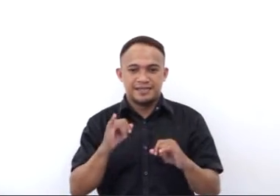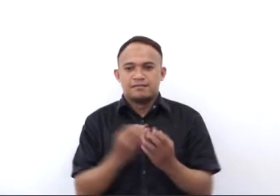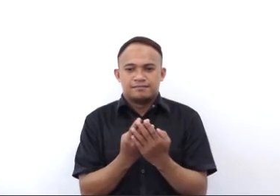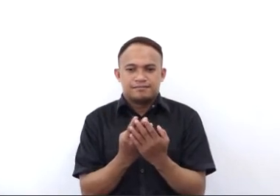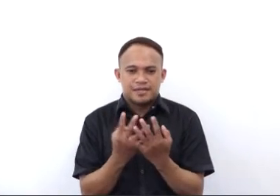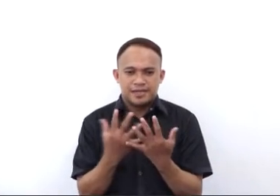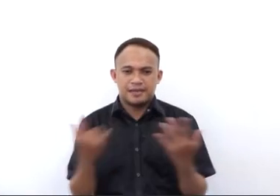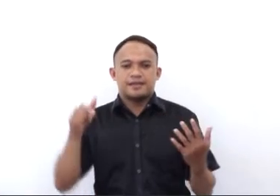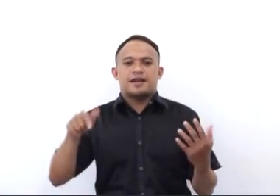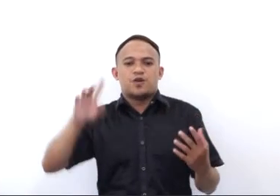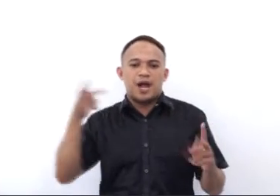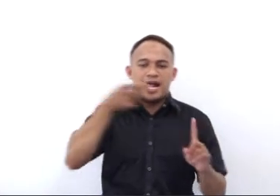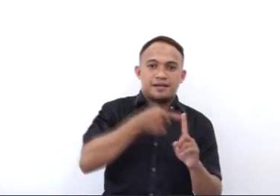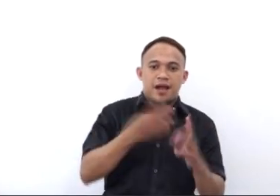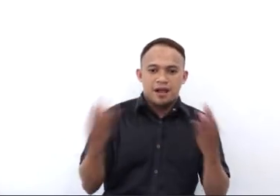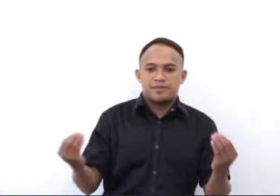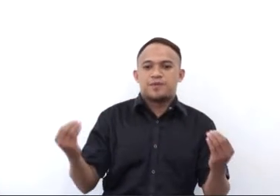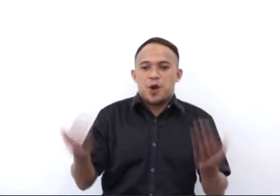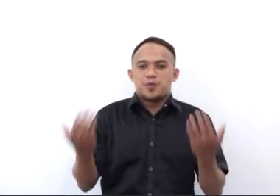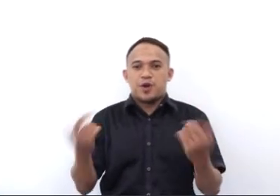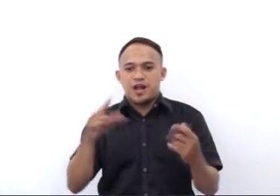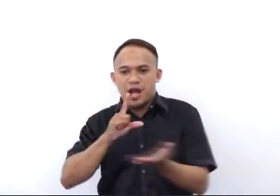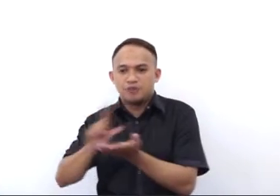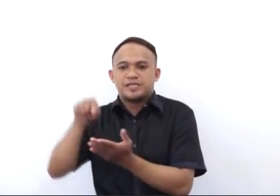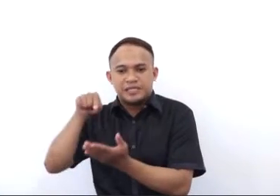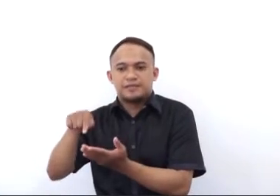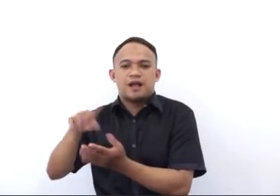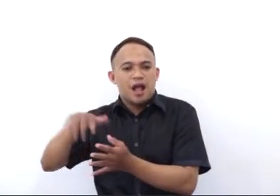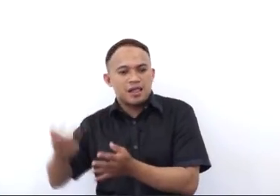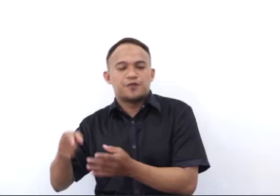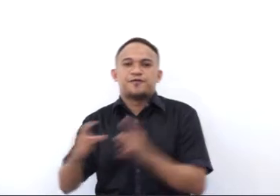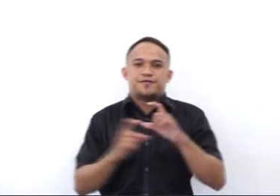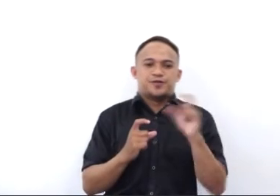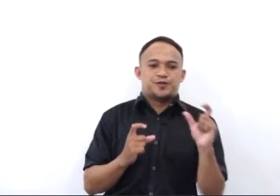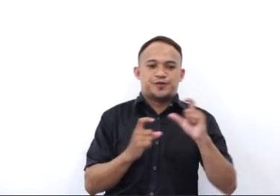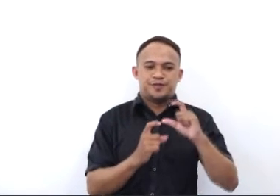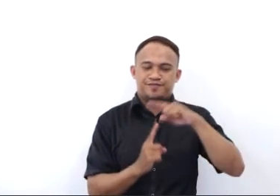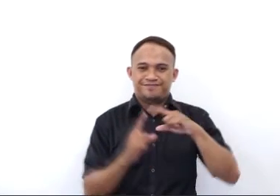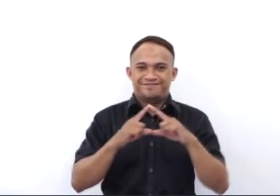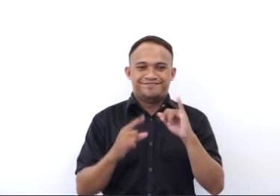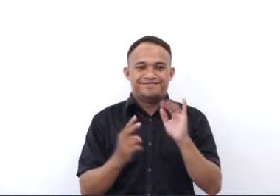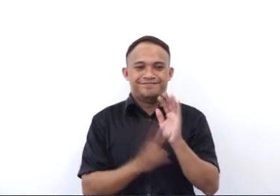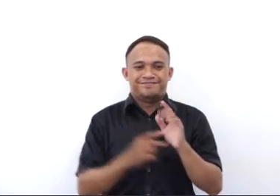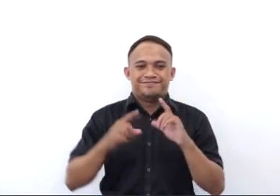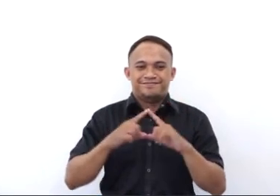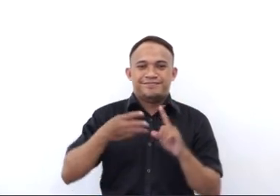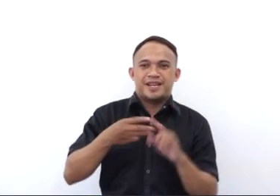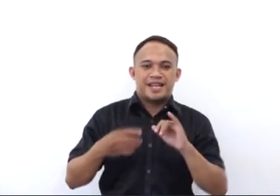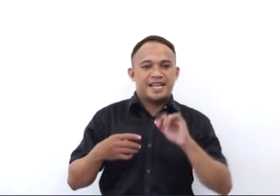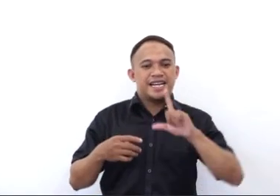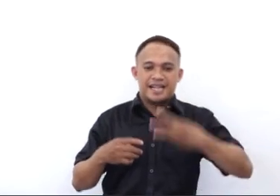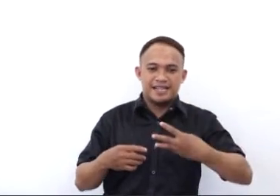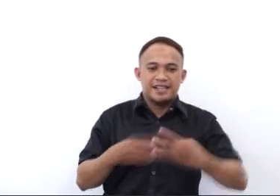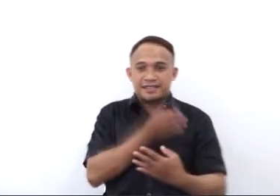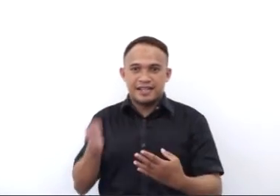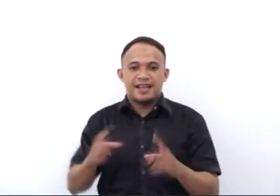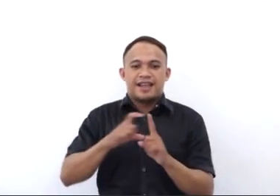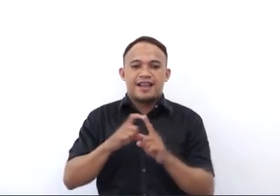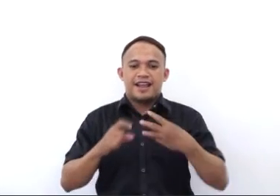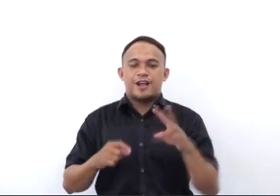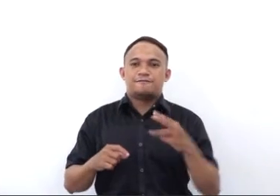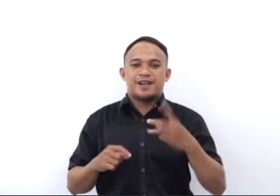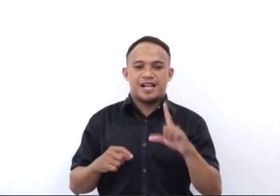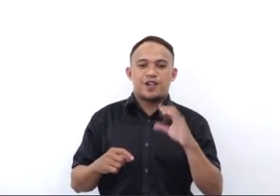partisipasi masyarakat dengan tujuan pembangunan berkelanjutan atau